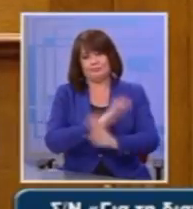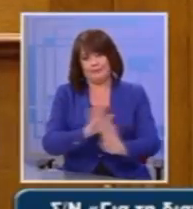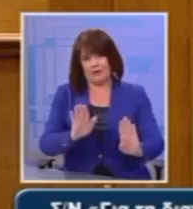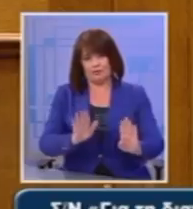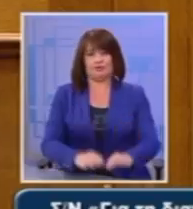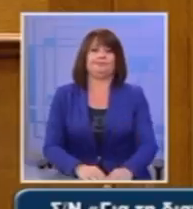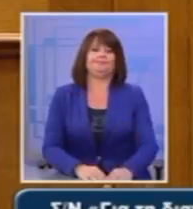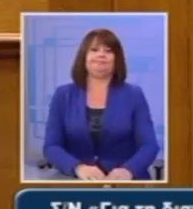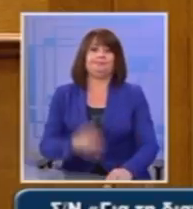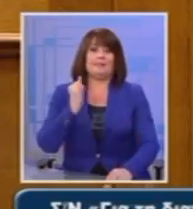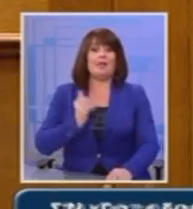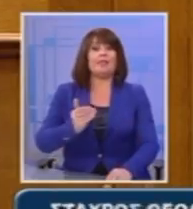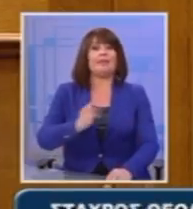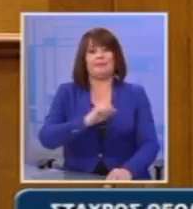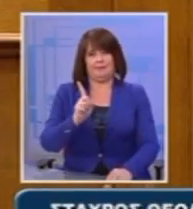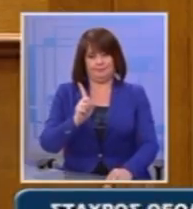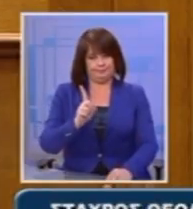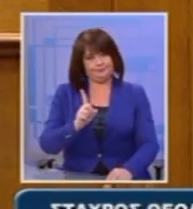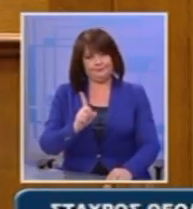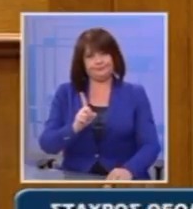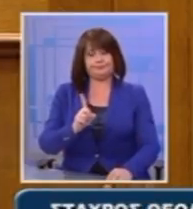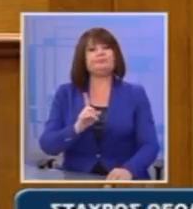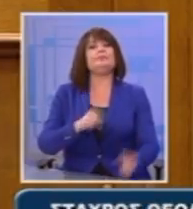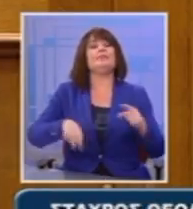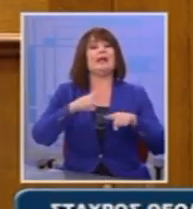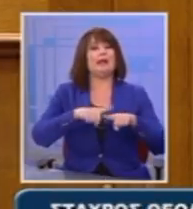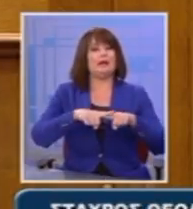Ας μην καθυστερούμε λοιπόν άλλο. Η Ελλάς